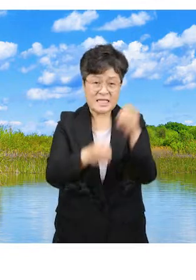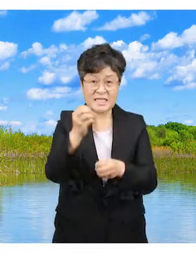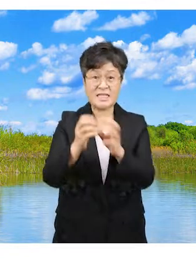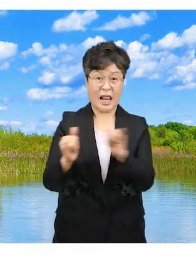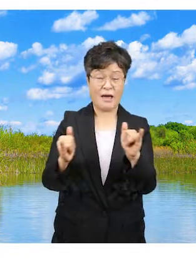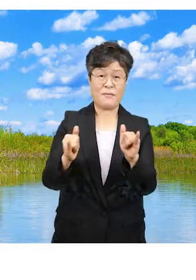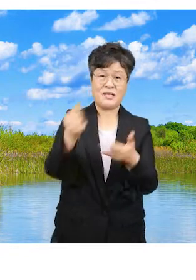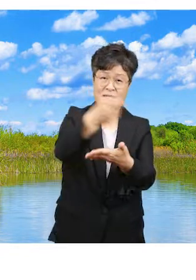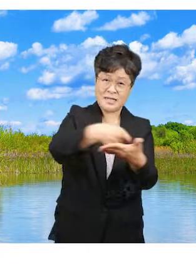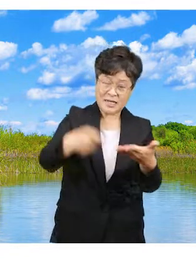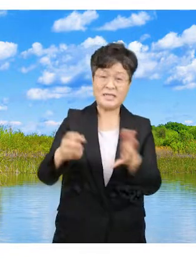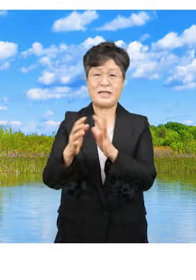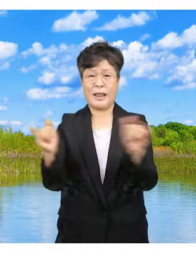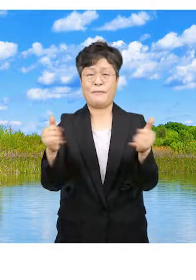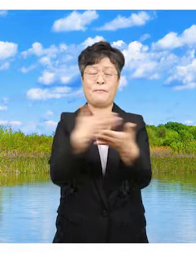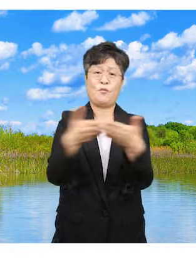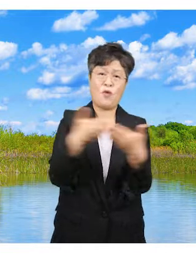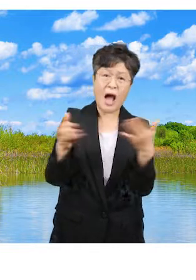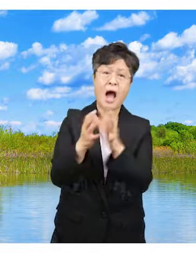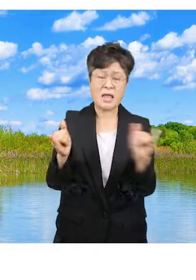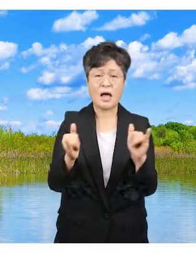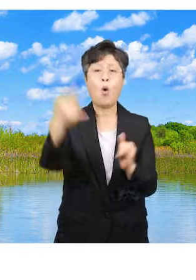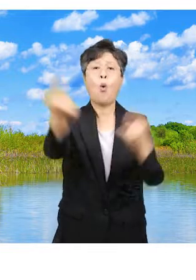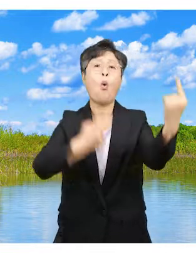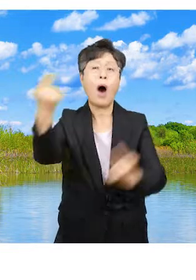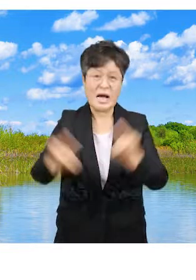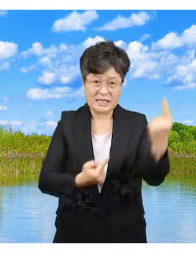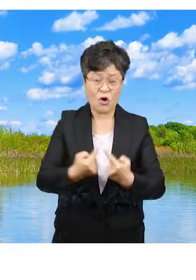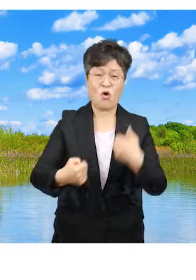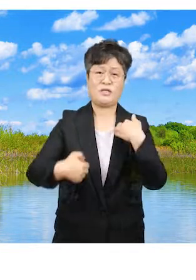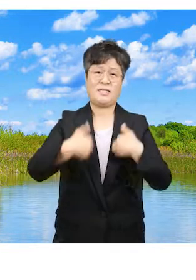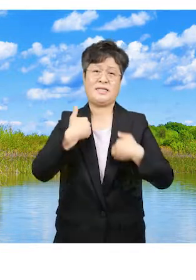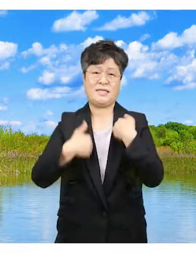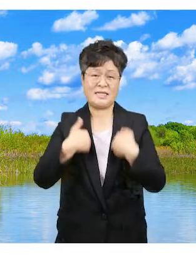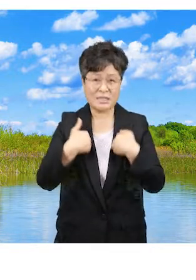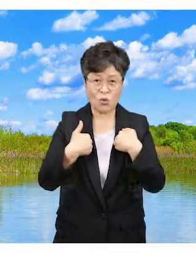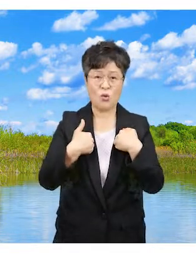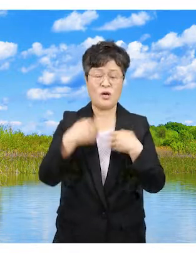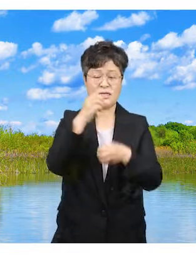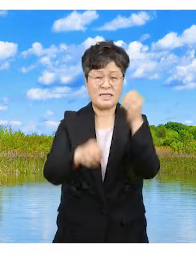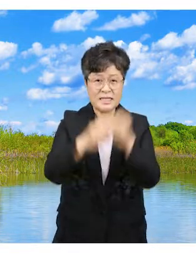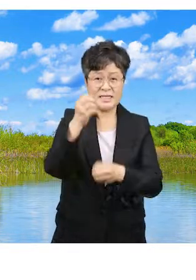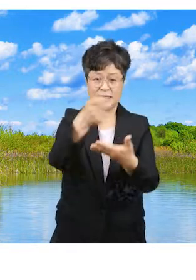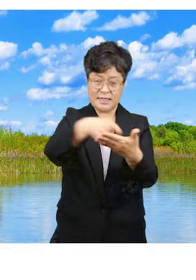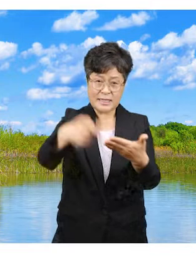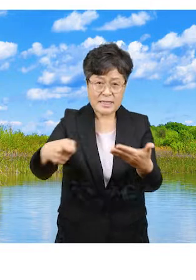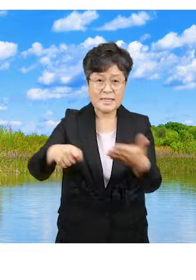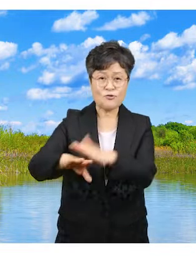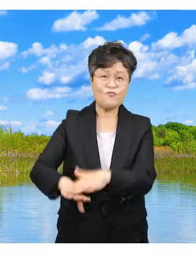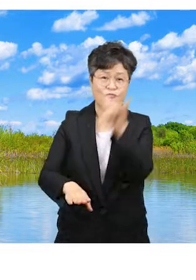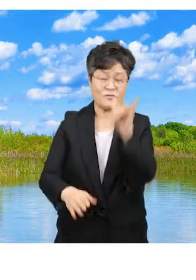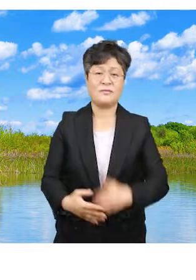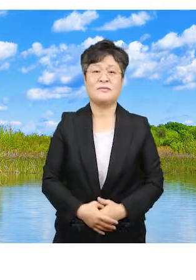또 문필가들, 화가들 바로 원천저수지에 와서 즐기면서 시도 남겨놓기도